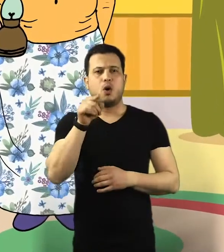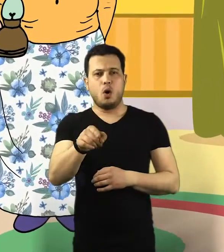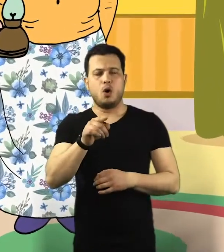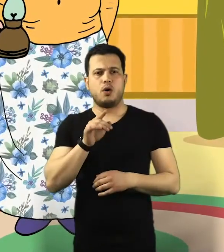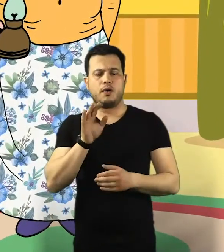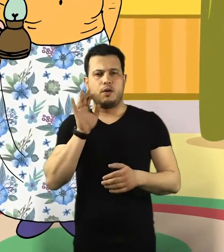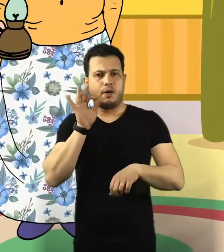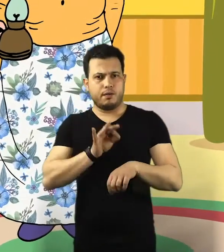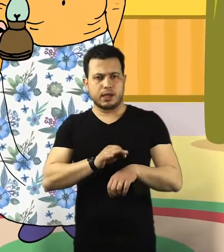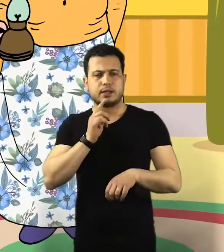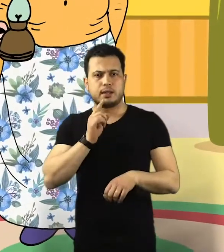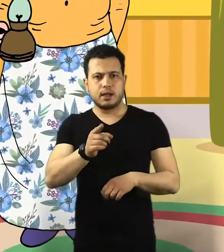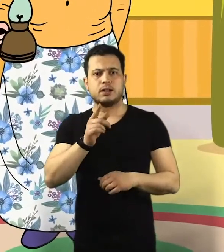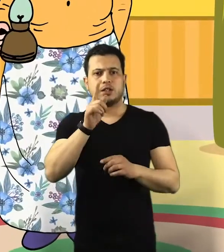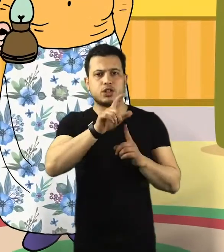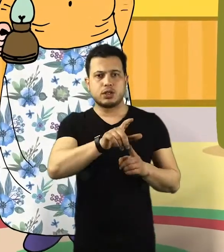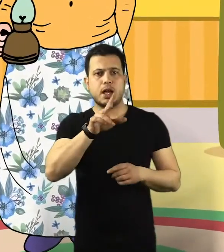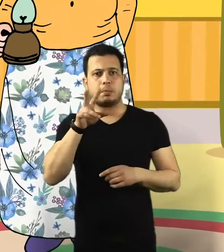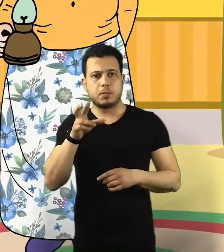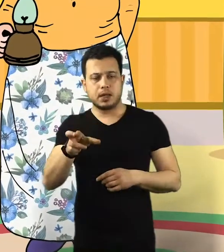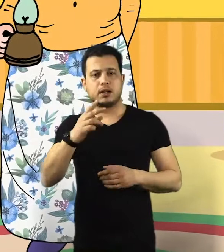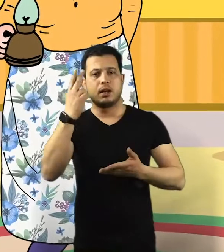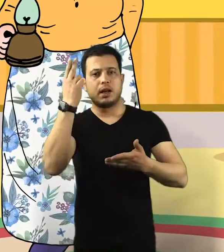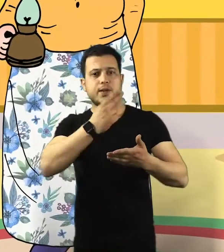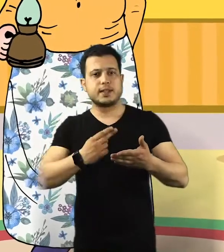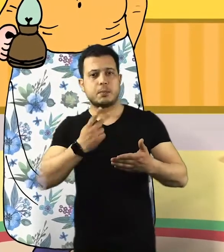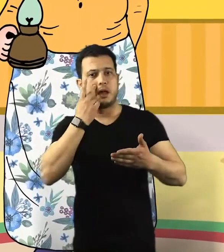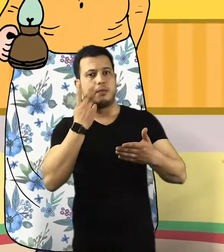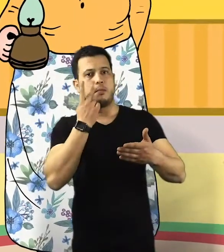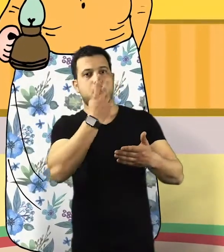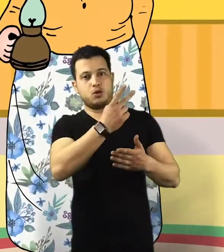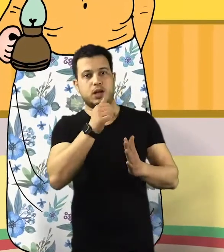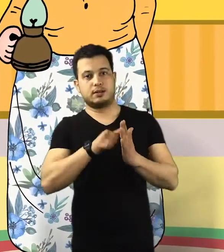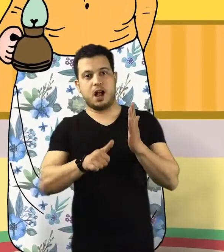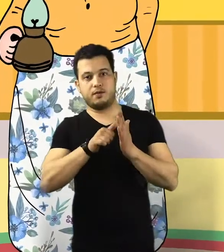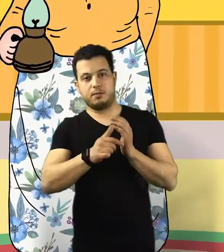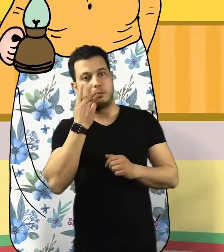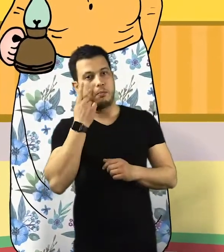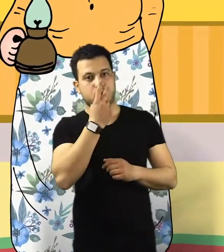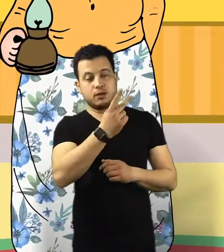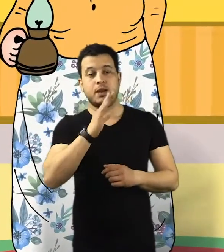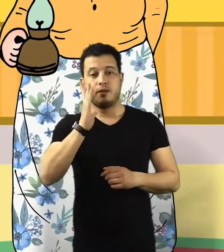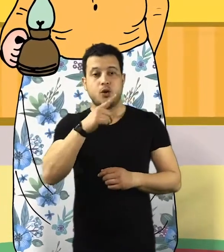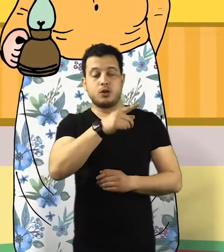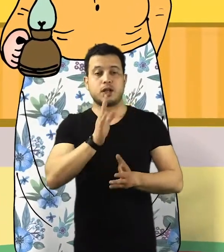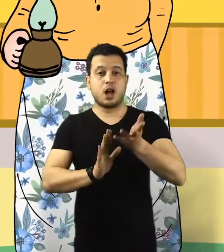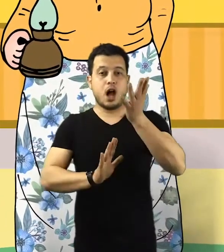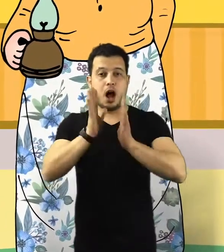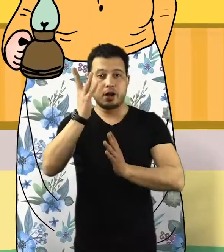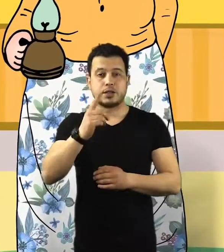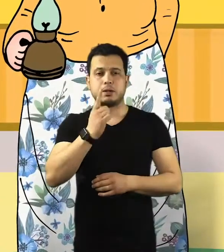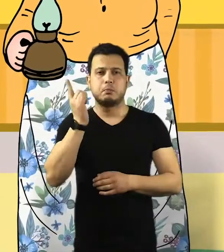Çınar ve Pınar Hala takvimdeki resme bakıyorlardı Derken resimdeki ağaçlar bir